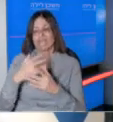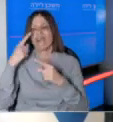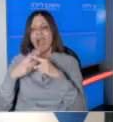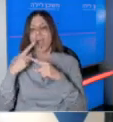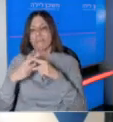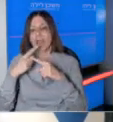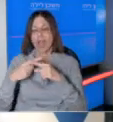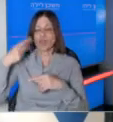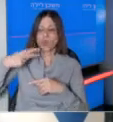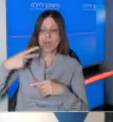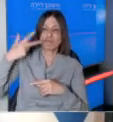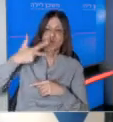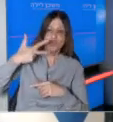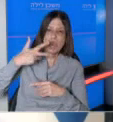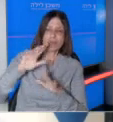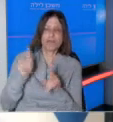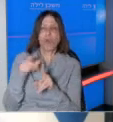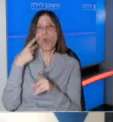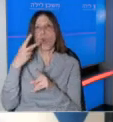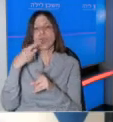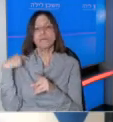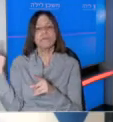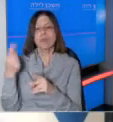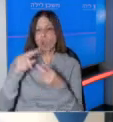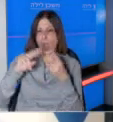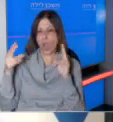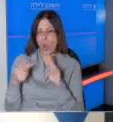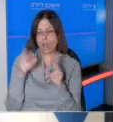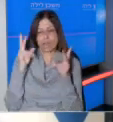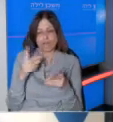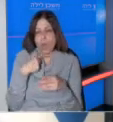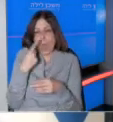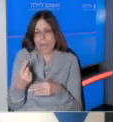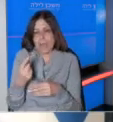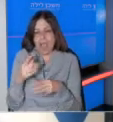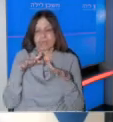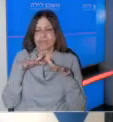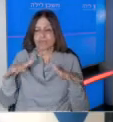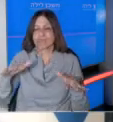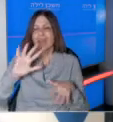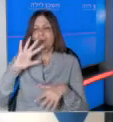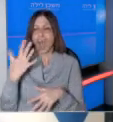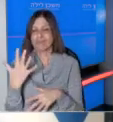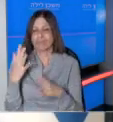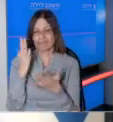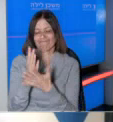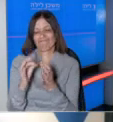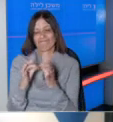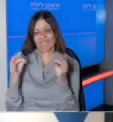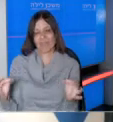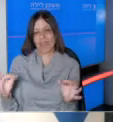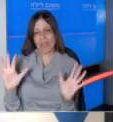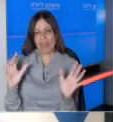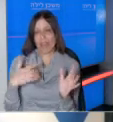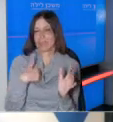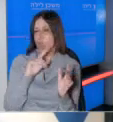של כל יומיים, שלושה, כמו שאנחנו רואים בכל העולם, ניתן לומר שהגל החמישי החל.